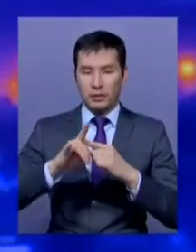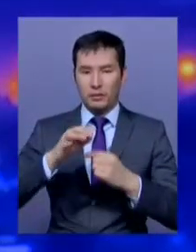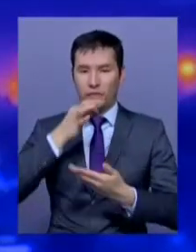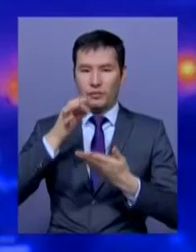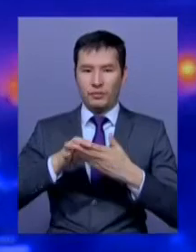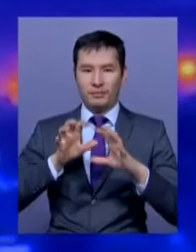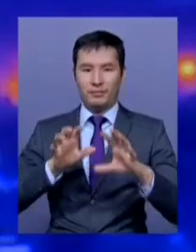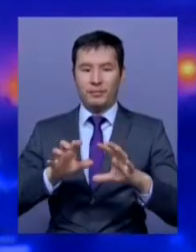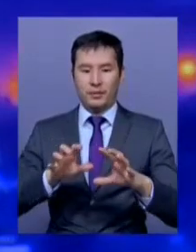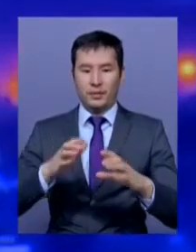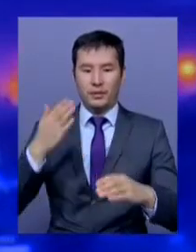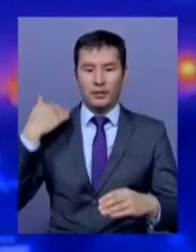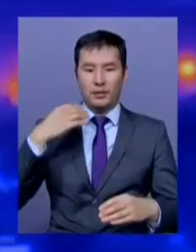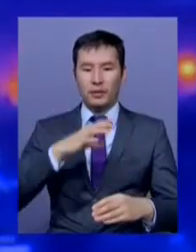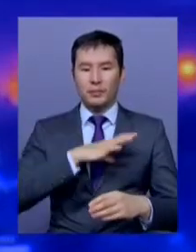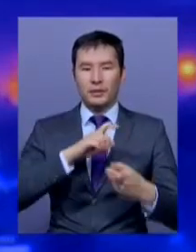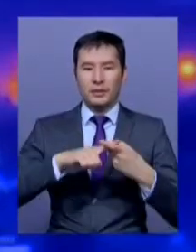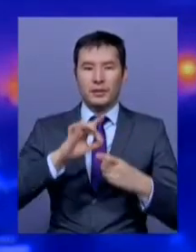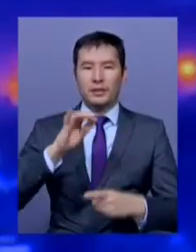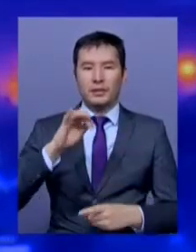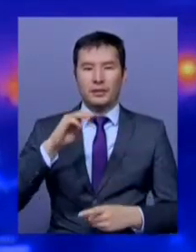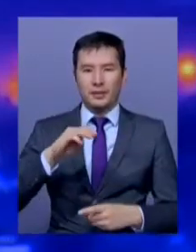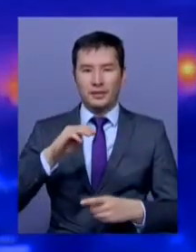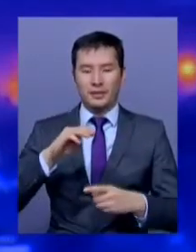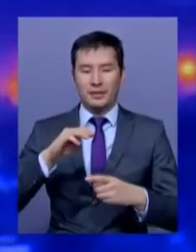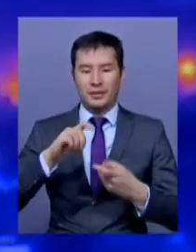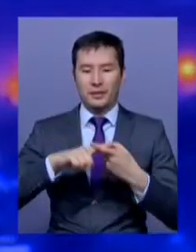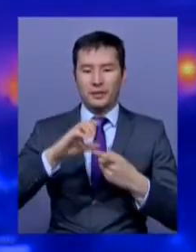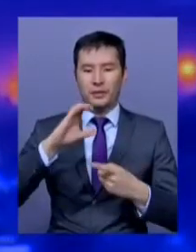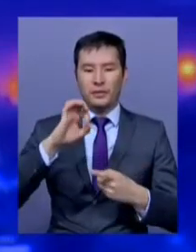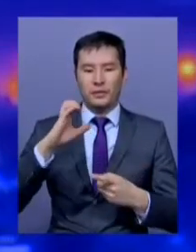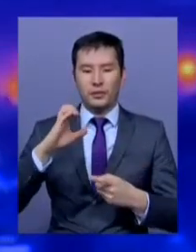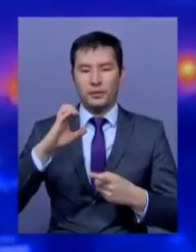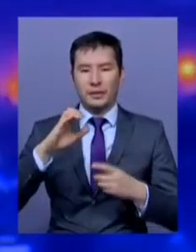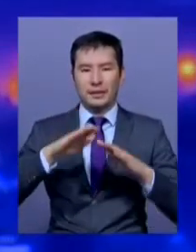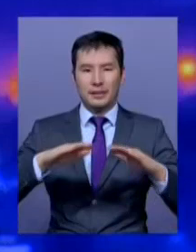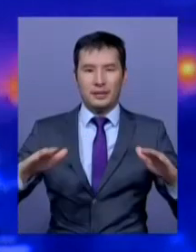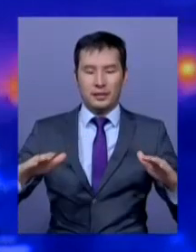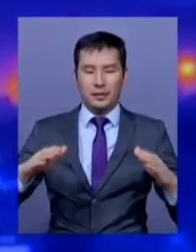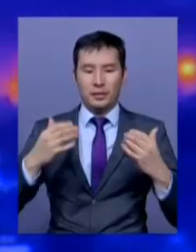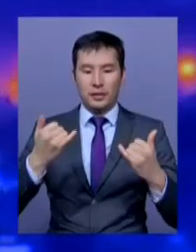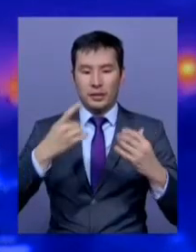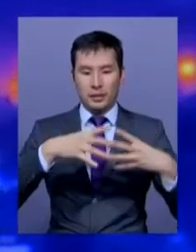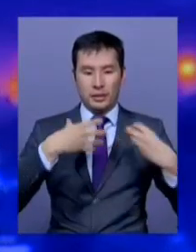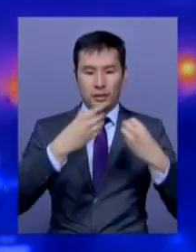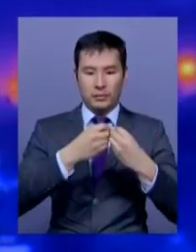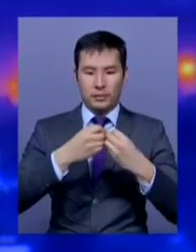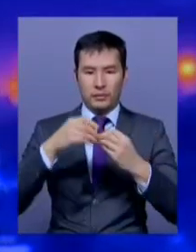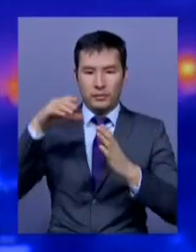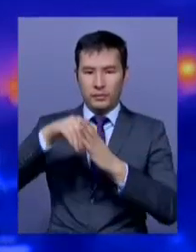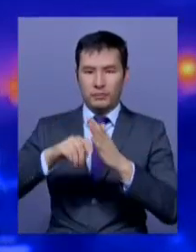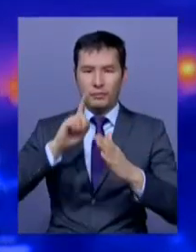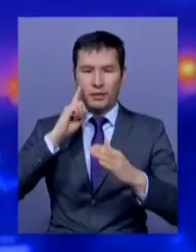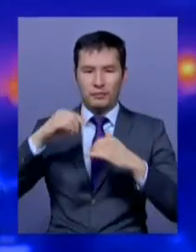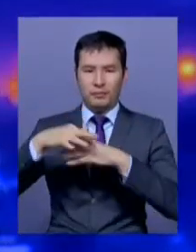Осылайша бұрын интернаттарда тәрбие алғандар қаладағы халықаралық сос балалар ауылына көшірілді. Қазір бір отбасында ұйыған бұл